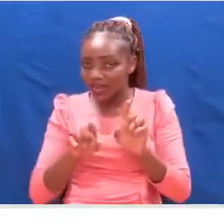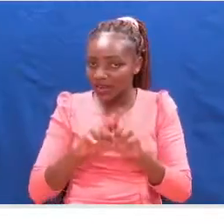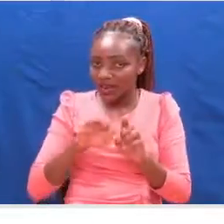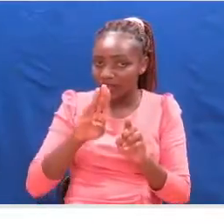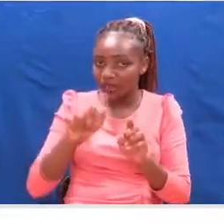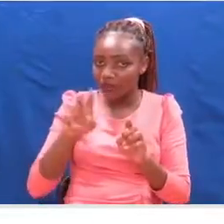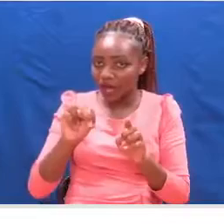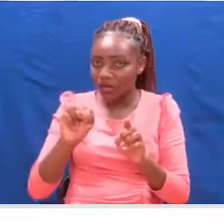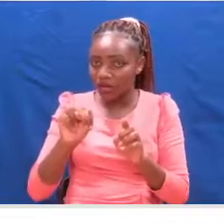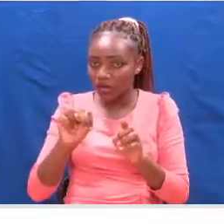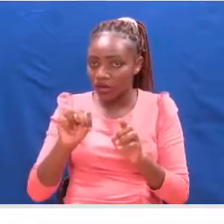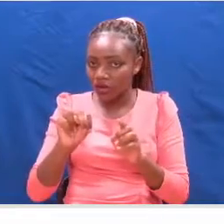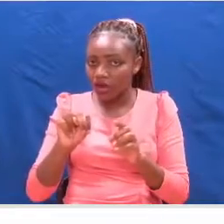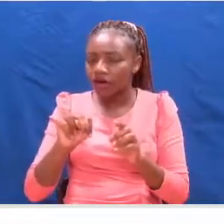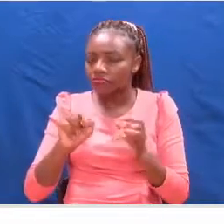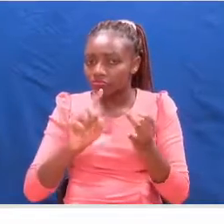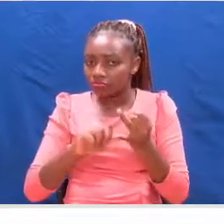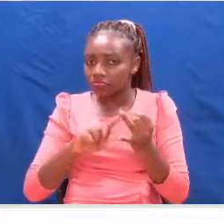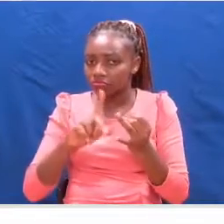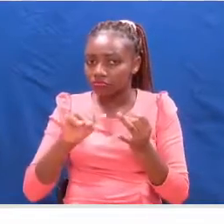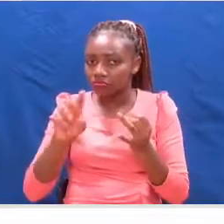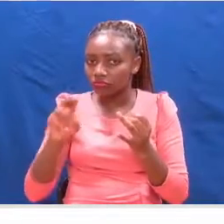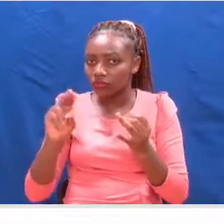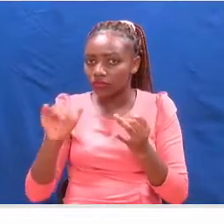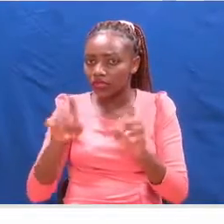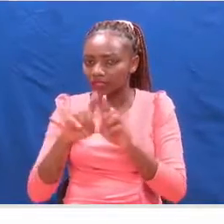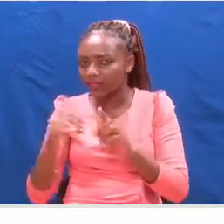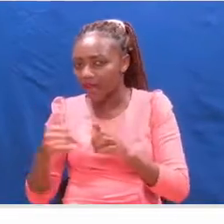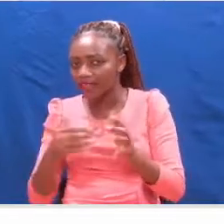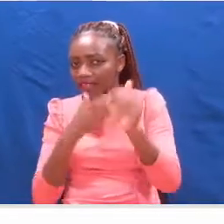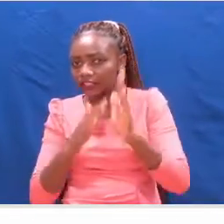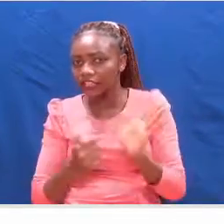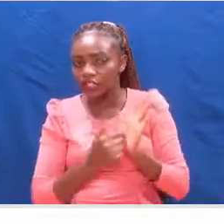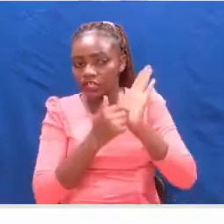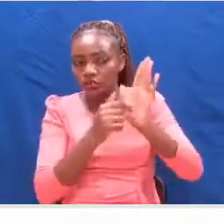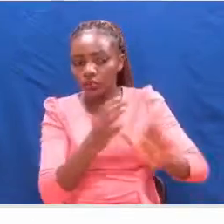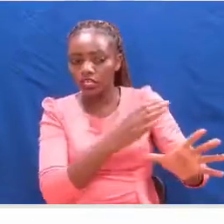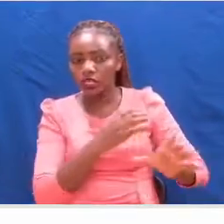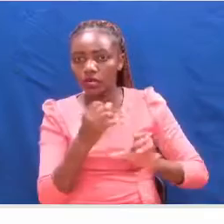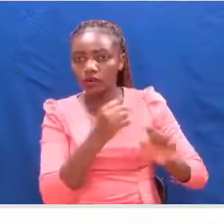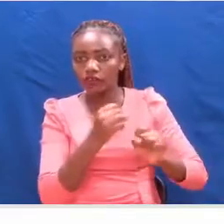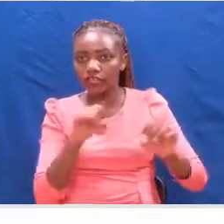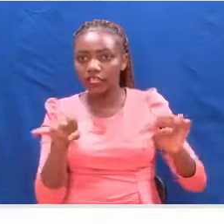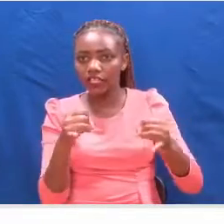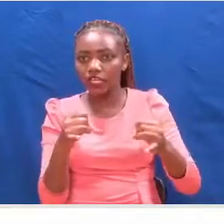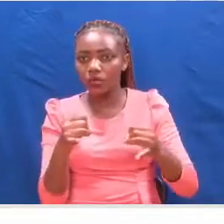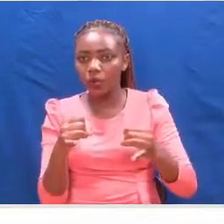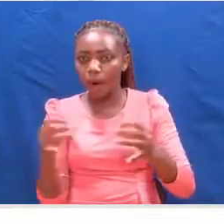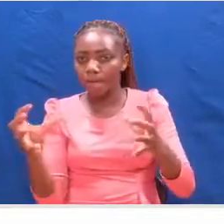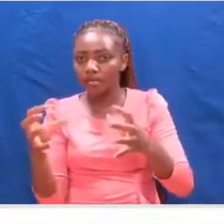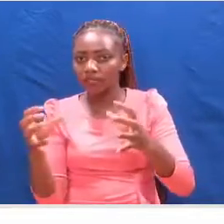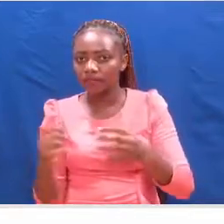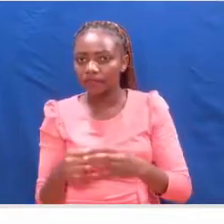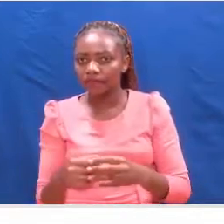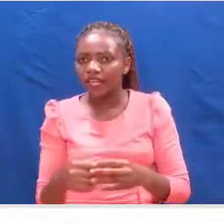Silvanus Osoro, Rigathi Gachagua, Kimani Ichung'wah, among others, expressing their confidence in their newfound home.